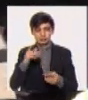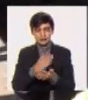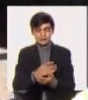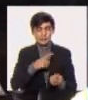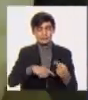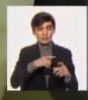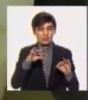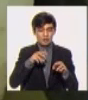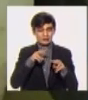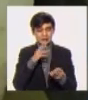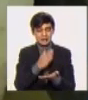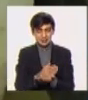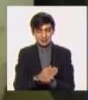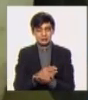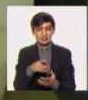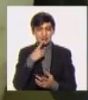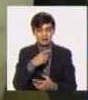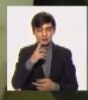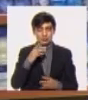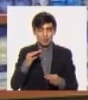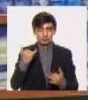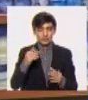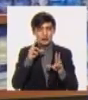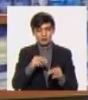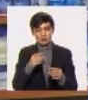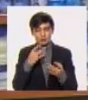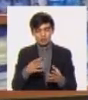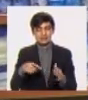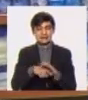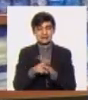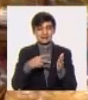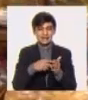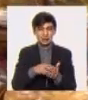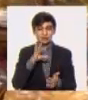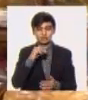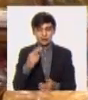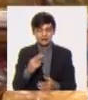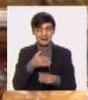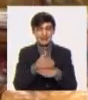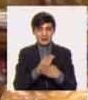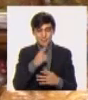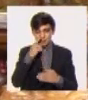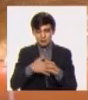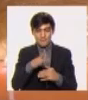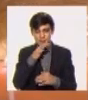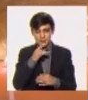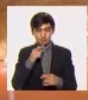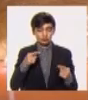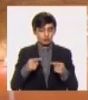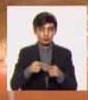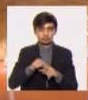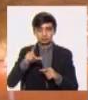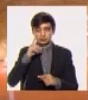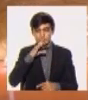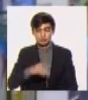что следят за ситуацией, но пока могут с уверенностью обещать лишь, что цены на социальный хлеб в ближайшее время точно не